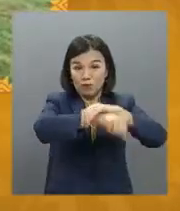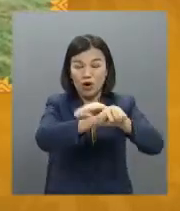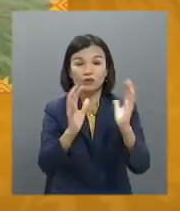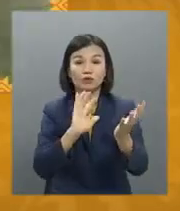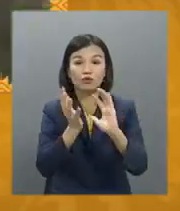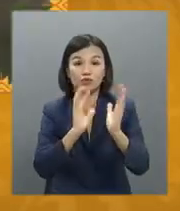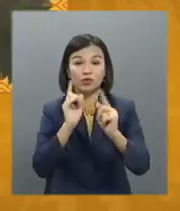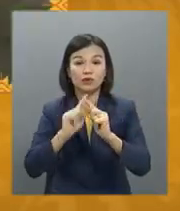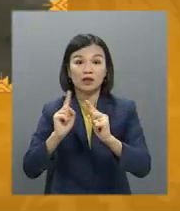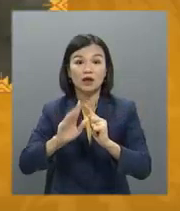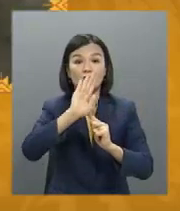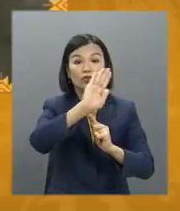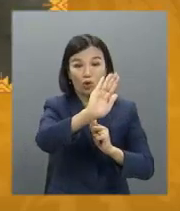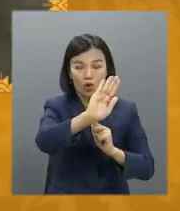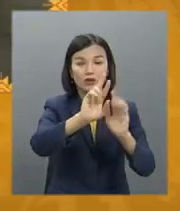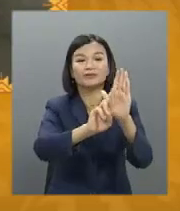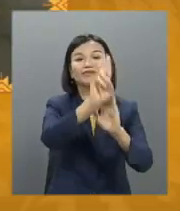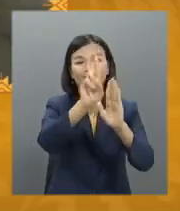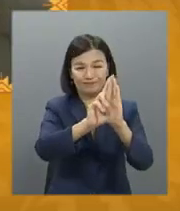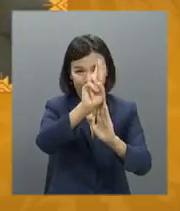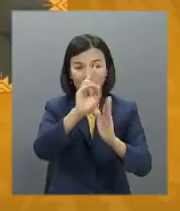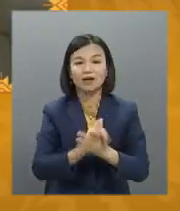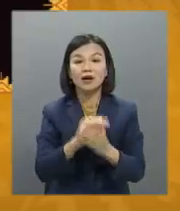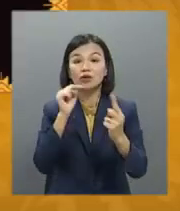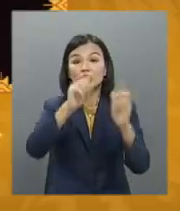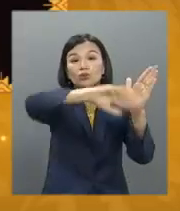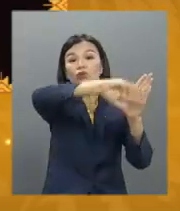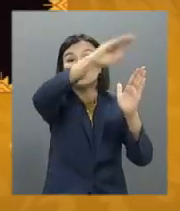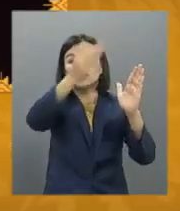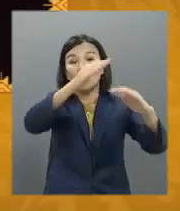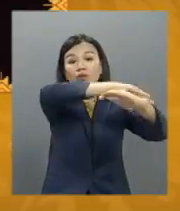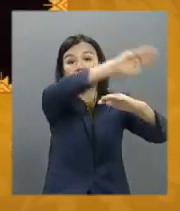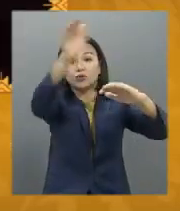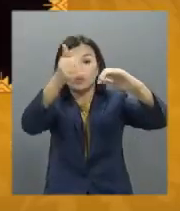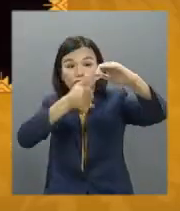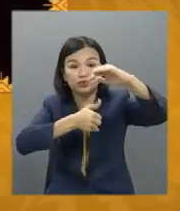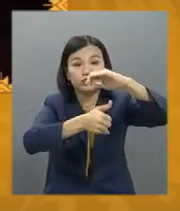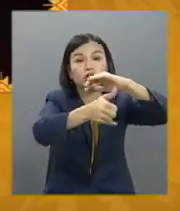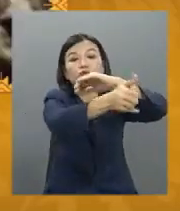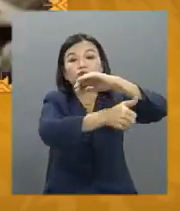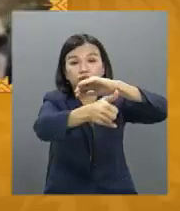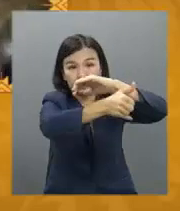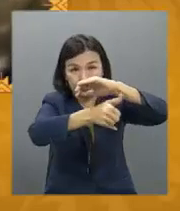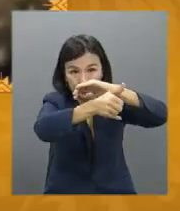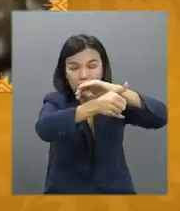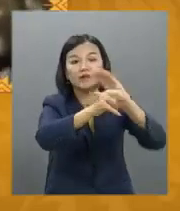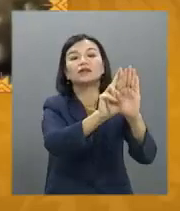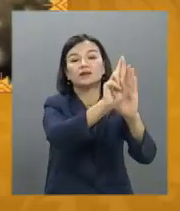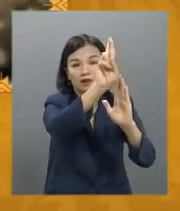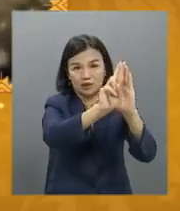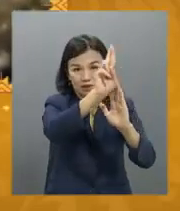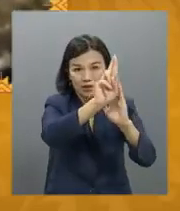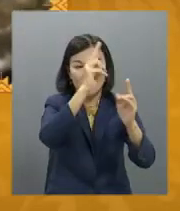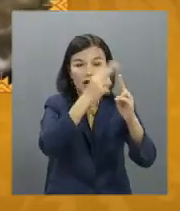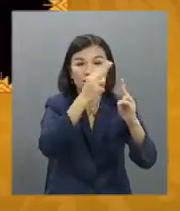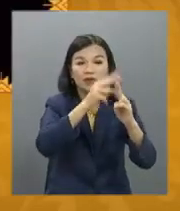การณ์นักฟุตบอลเยาวชนและผู้ช่วยผู้ฝึกสอนทีมหมูป่าอะคาเดมี่แม่สายติดอยู่ในถ้ำหลวงวรรณอุทยานถ้ำหลวงขุนน้